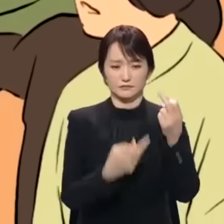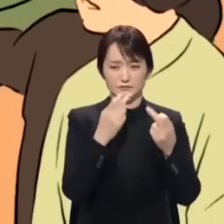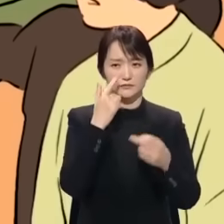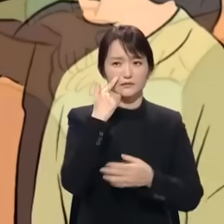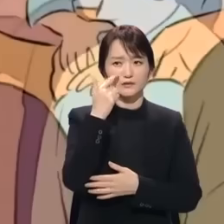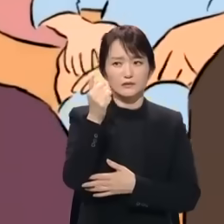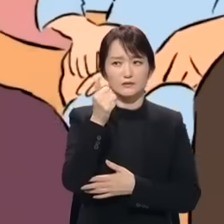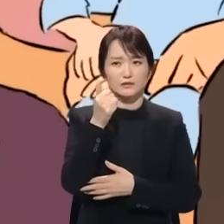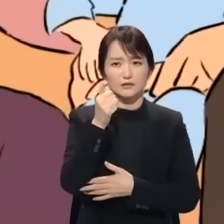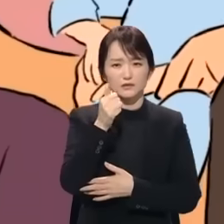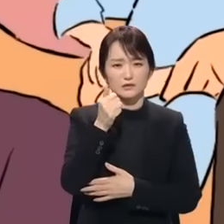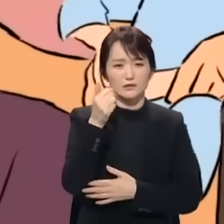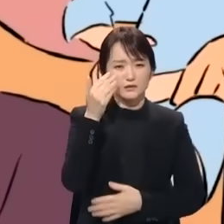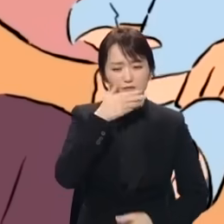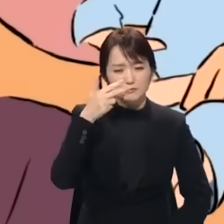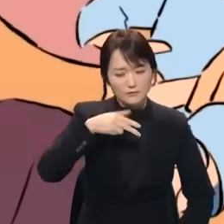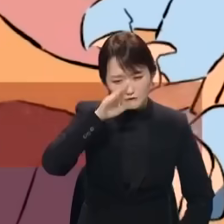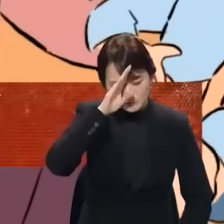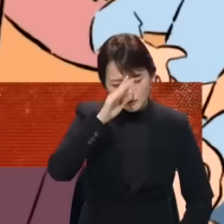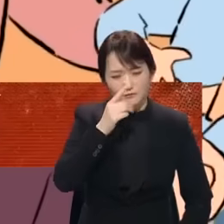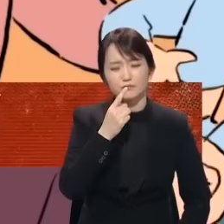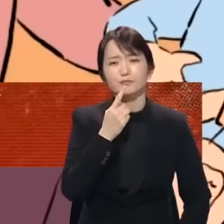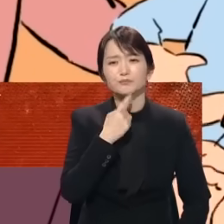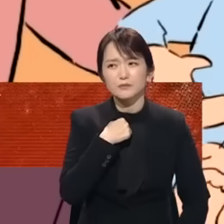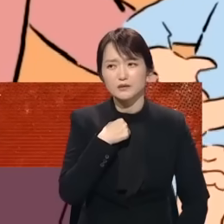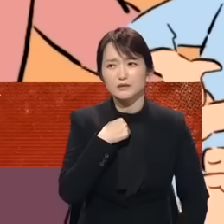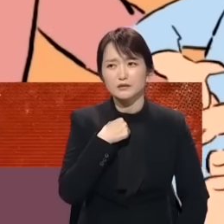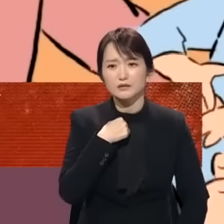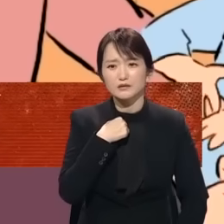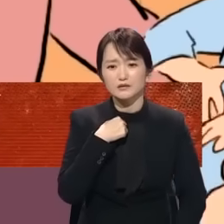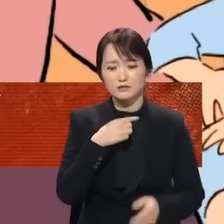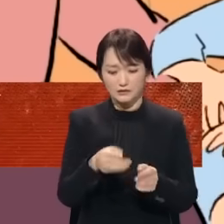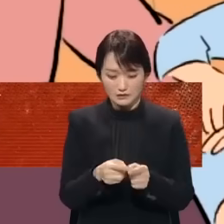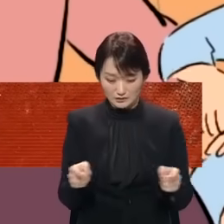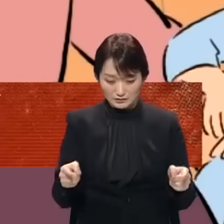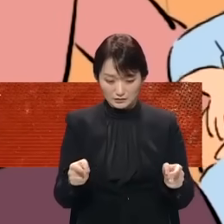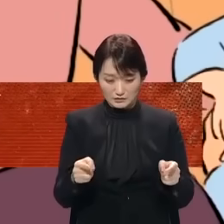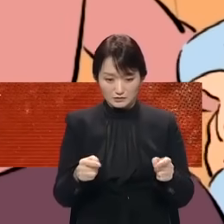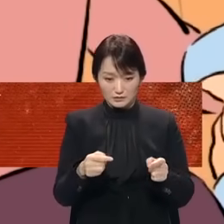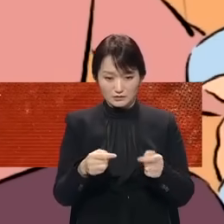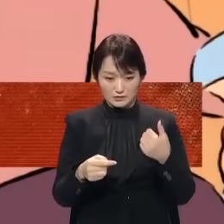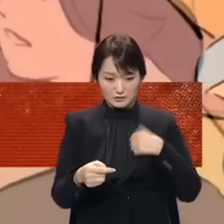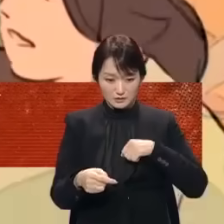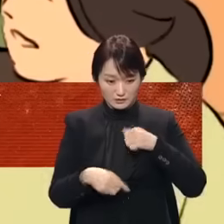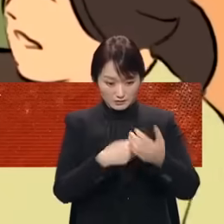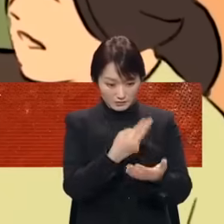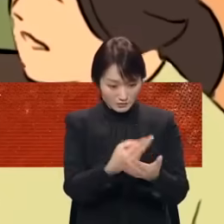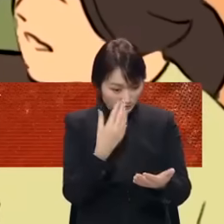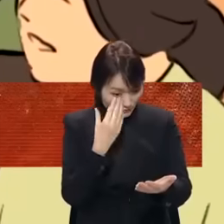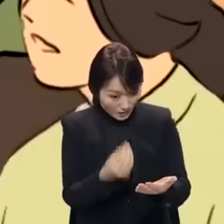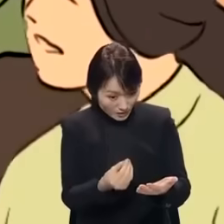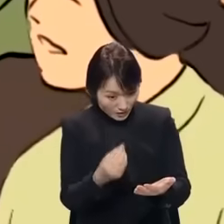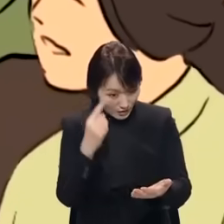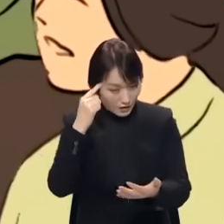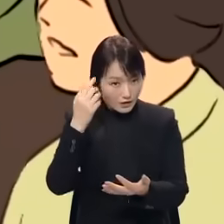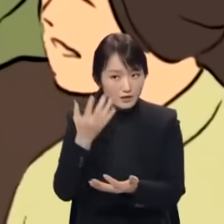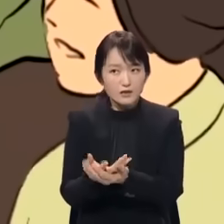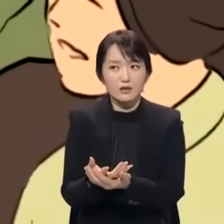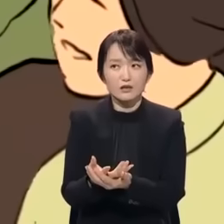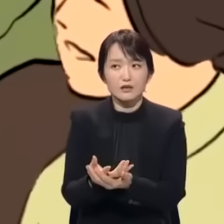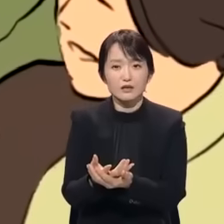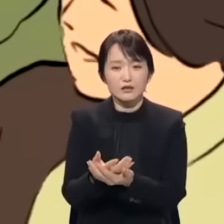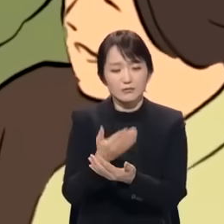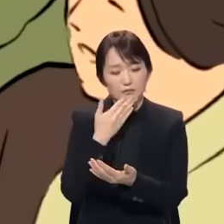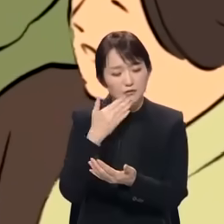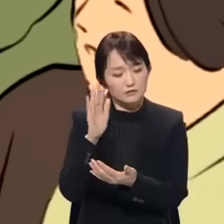당뇨를 앓고 있었는데 사건 당시에 1층에서이 아들들 쓰러져 있는 모습을 직접 목격하지 했거든요 그 충격으로 거의 시음을